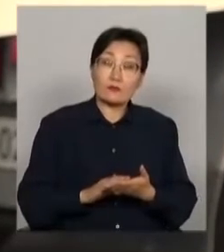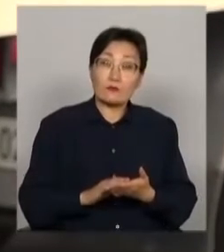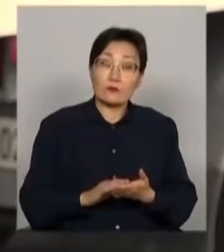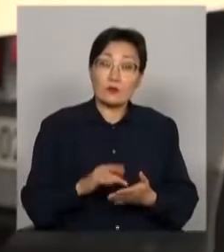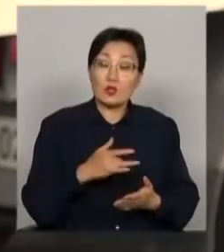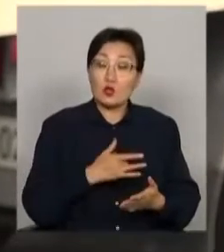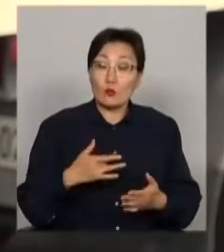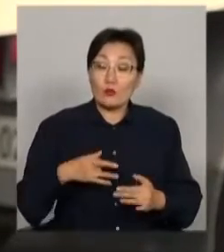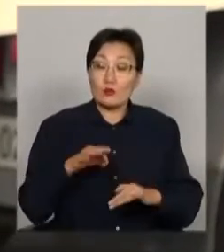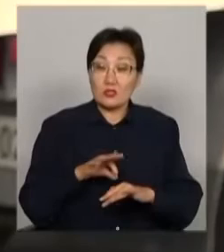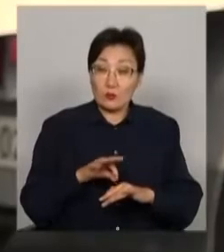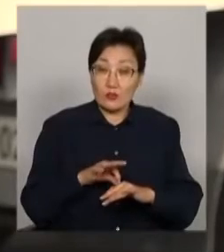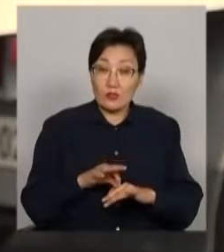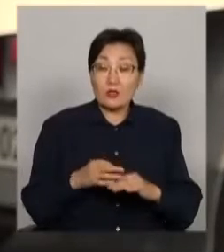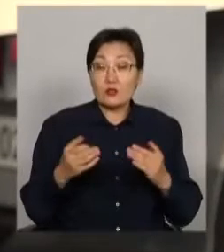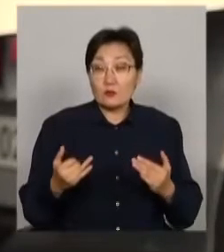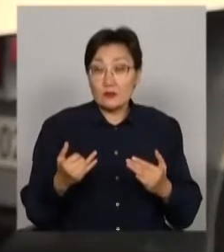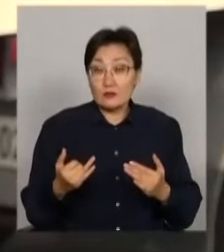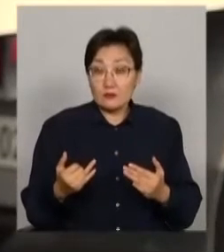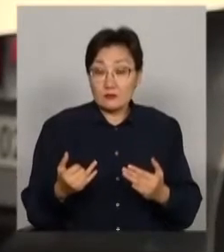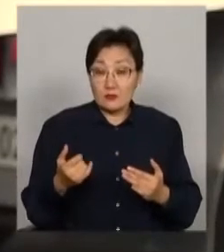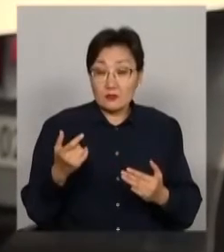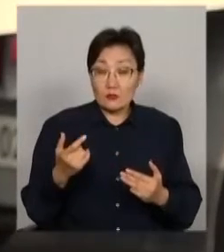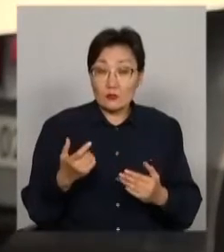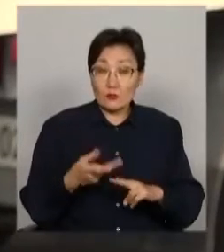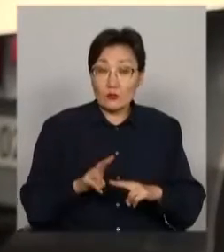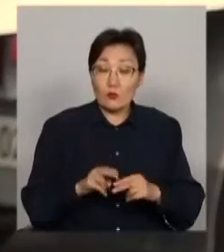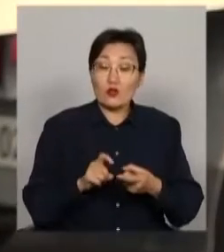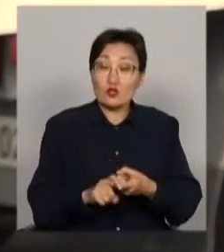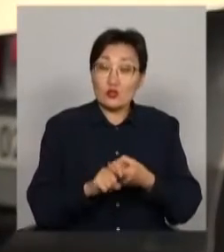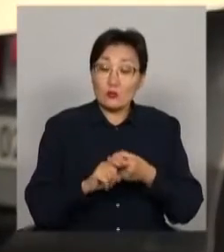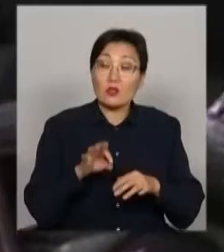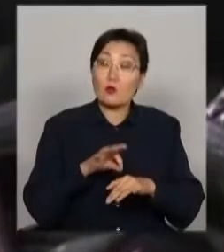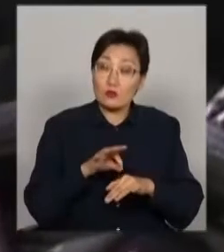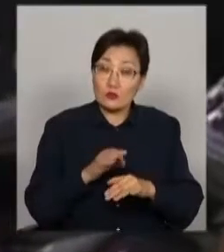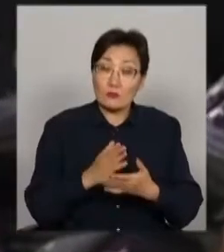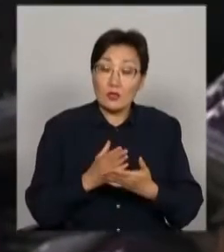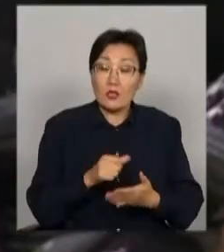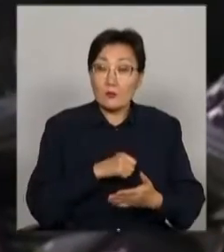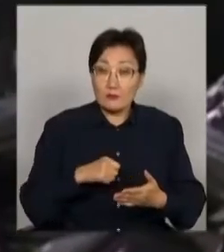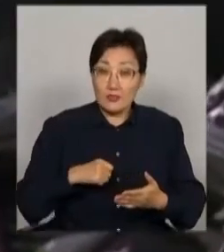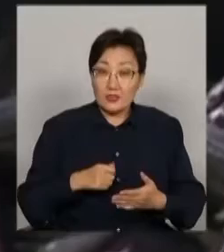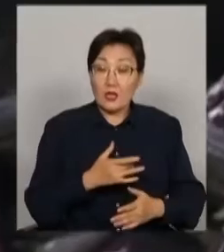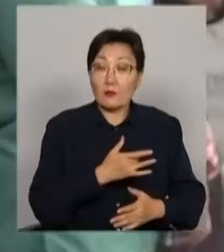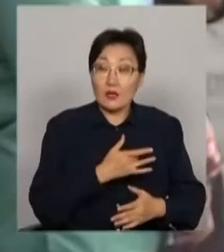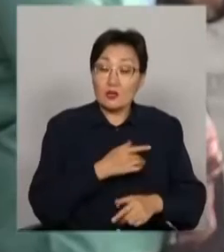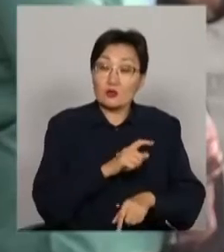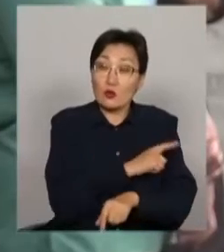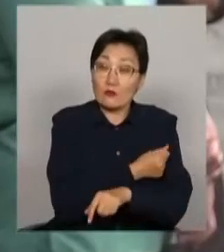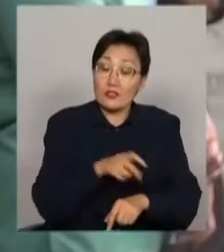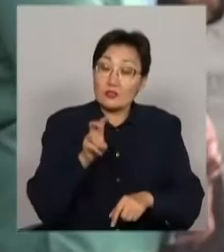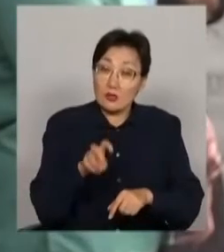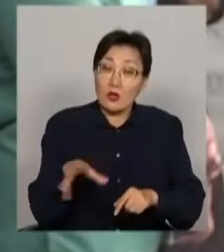Туберкулез ауру енді өздеріңіз білетіндей ол жұқпалы ауруға жатады. Мен өзім кардиологқа кіріп шықтым.